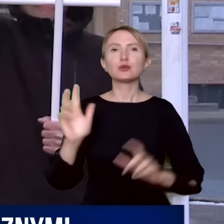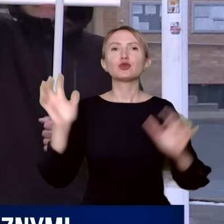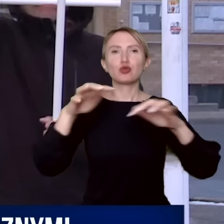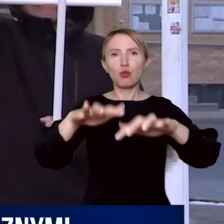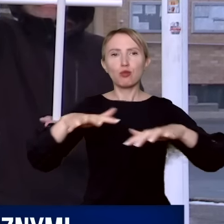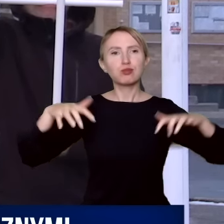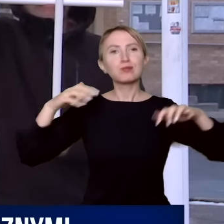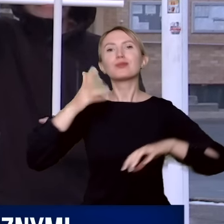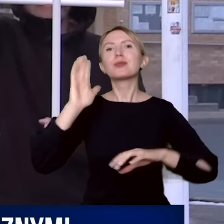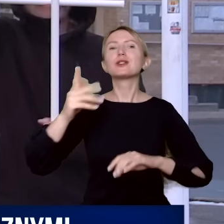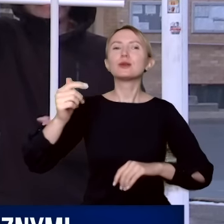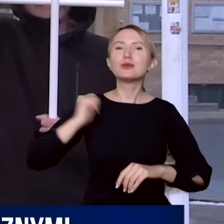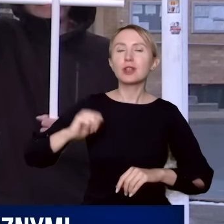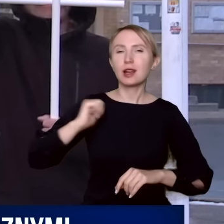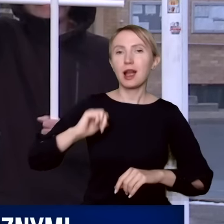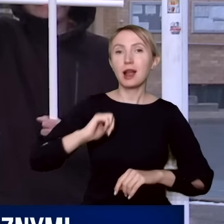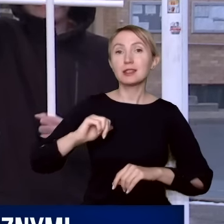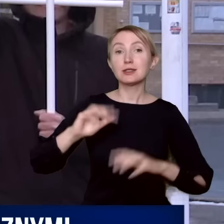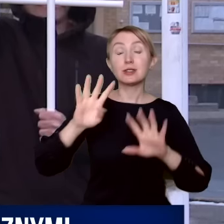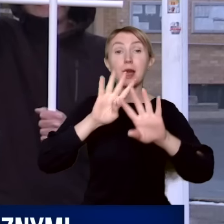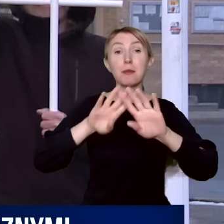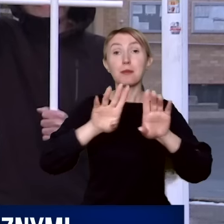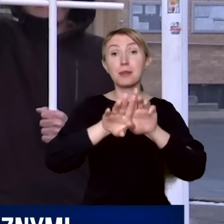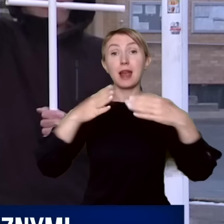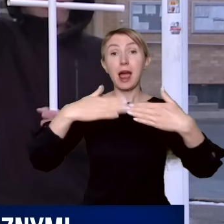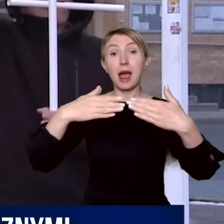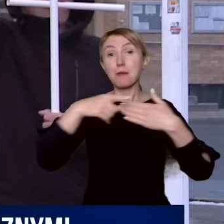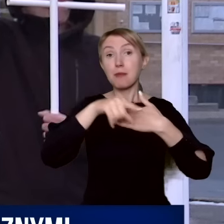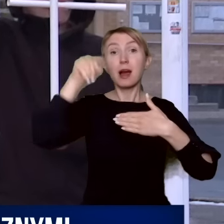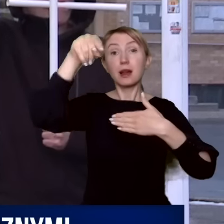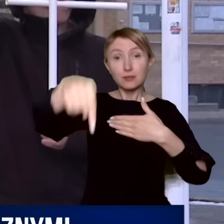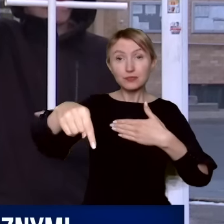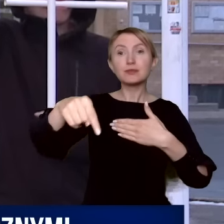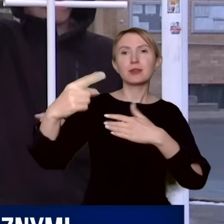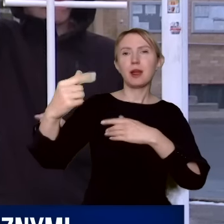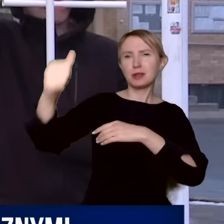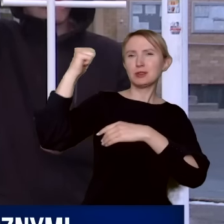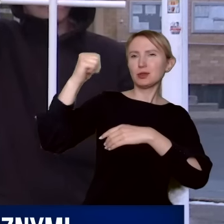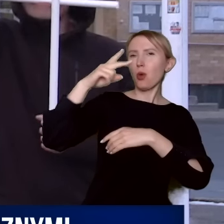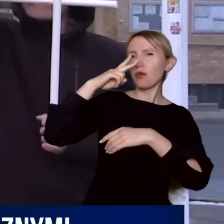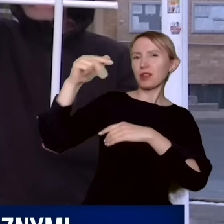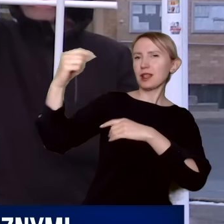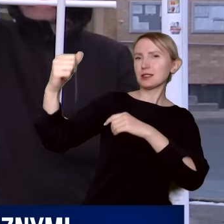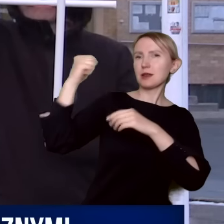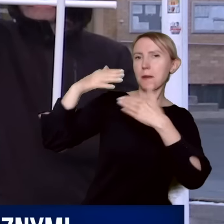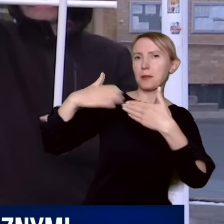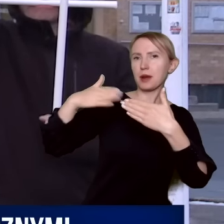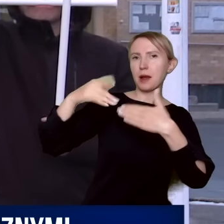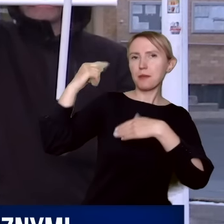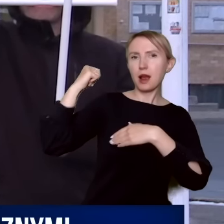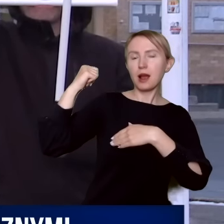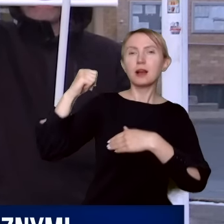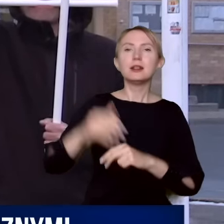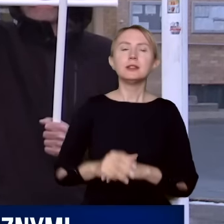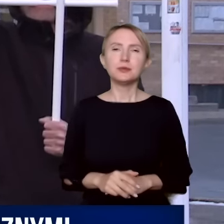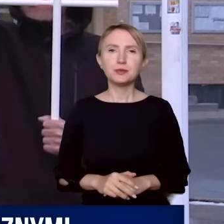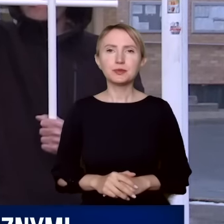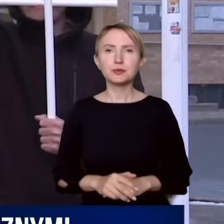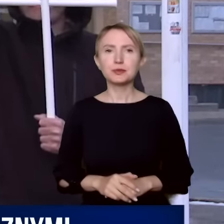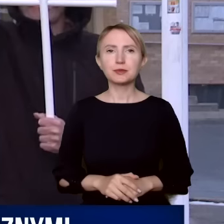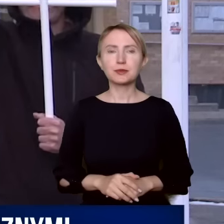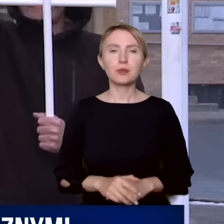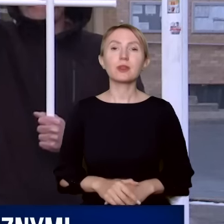będą oczekiwali, że za bramą, tą bramą za moimi plecami, którą państwo doskonale widzą teraz na swoich ekranach, że